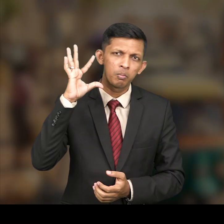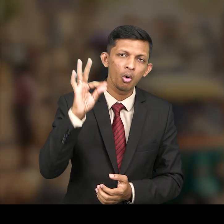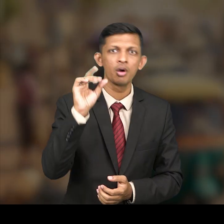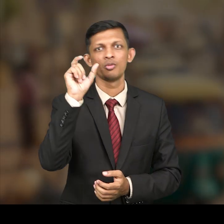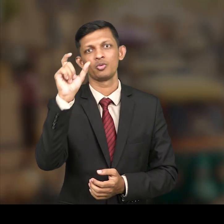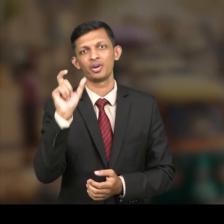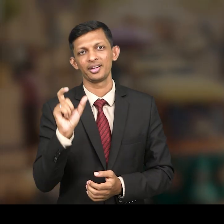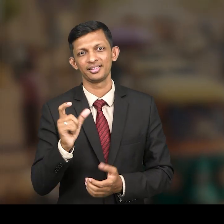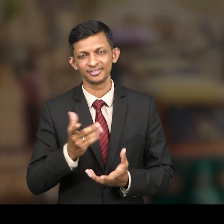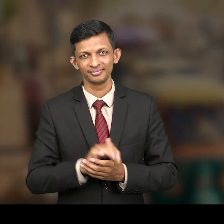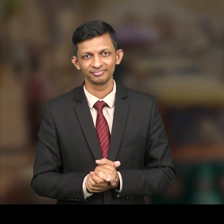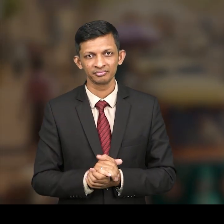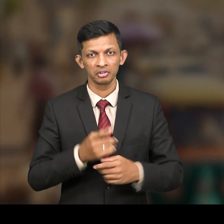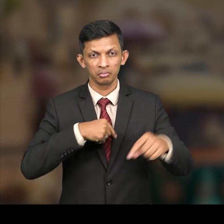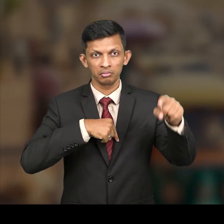मुख्य शब्द: